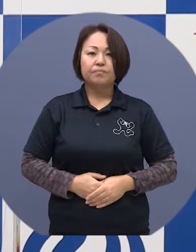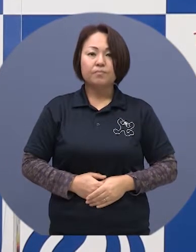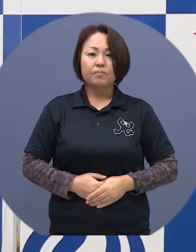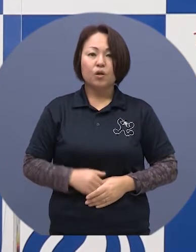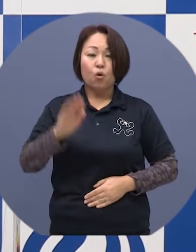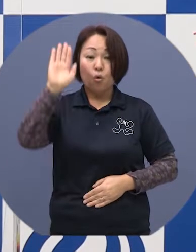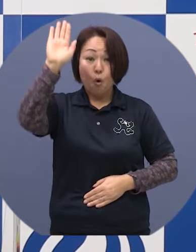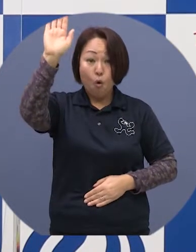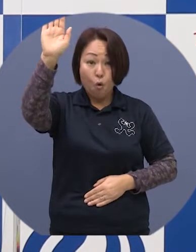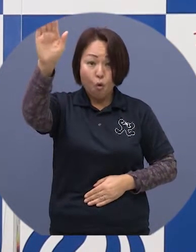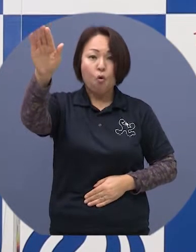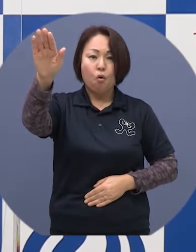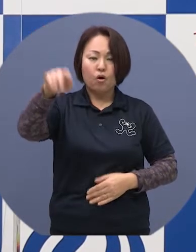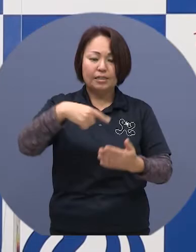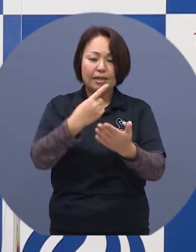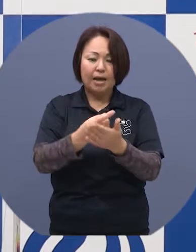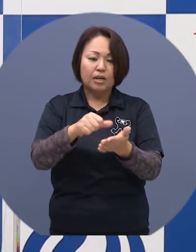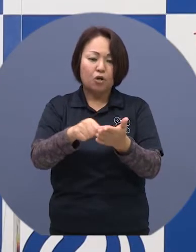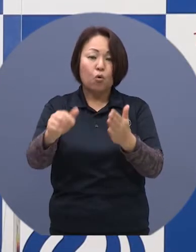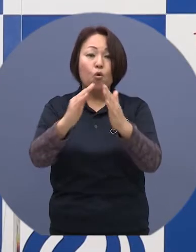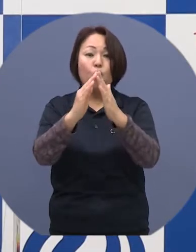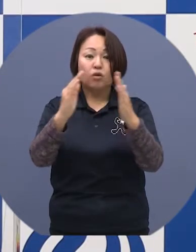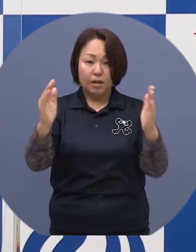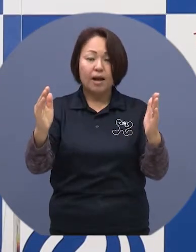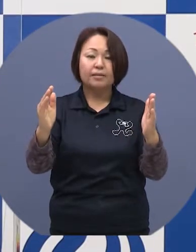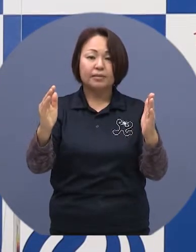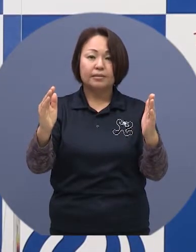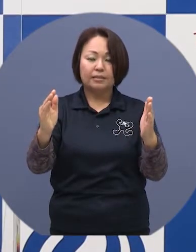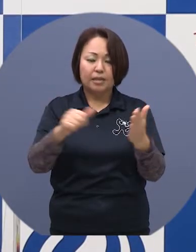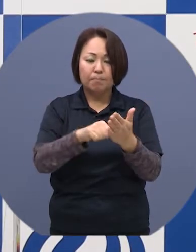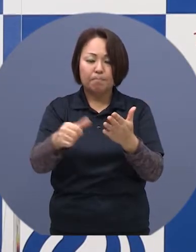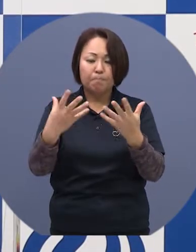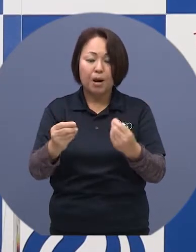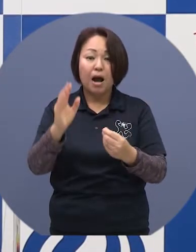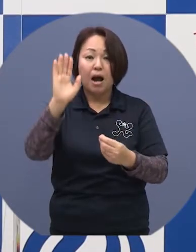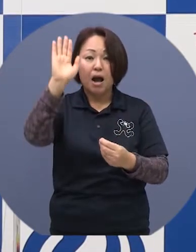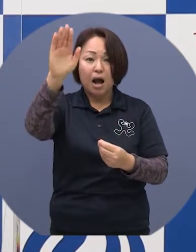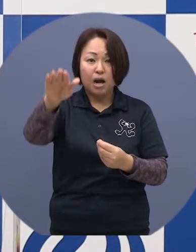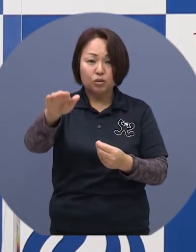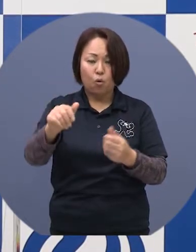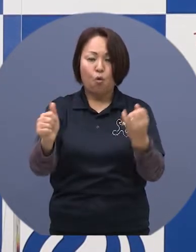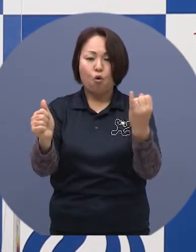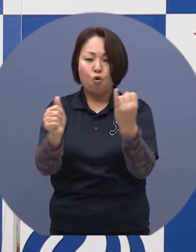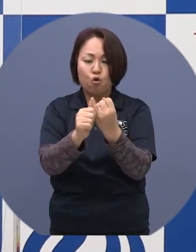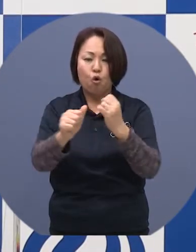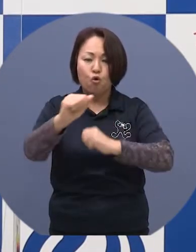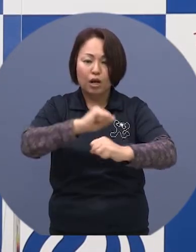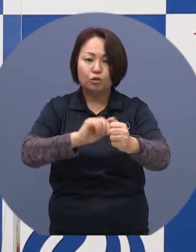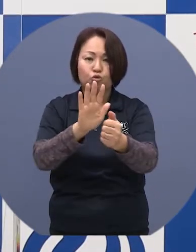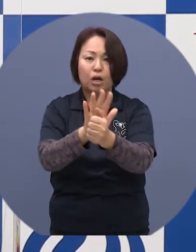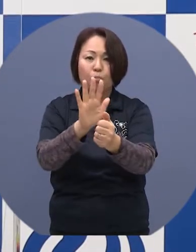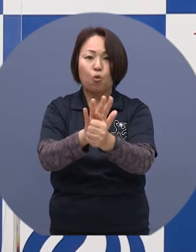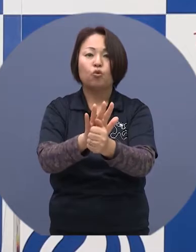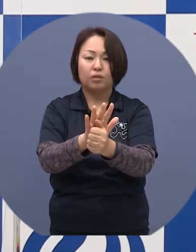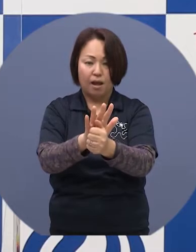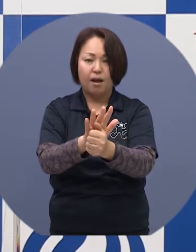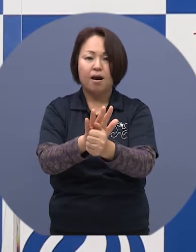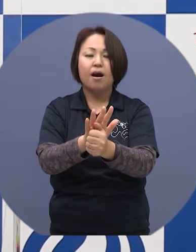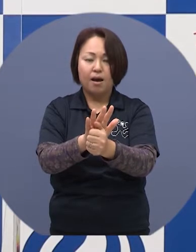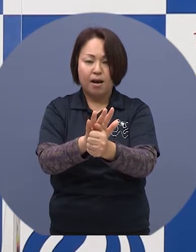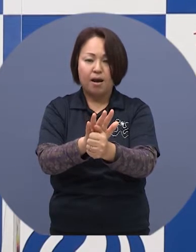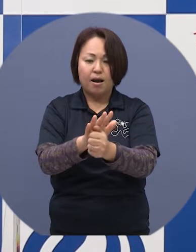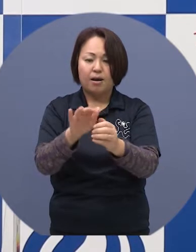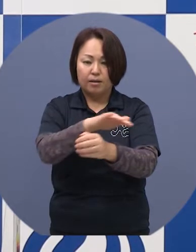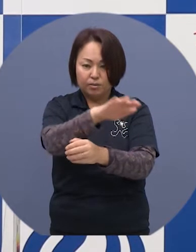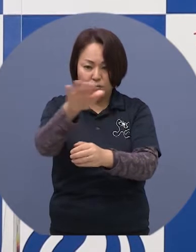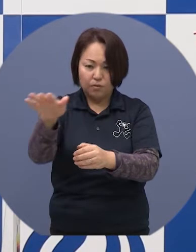けれどもこのさん加藤6回で登録をしていただいた後婚活サポーターの方によりますあの方実際